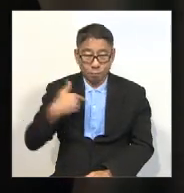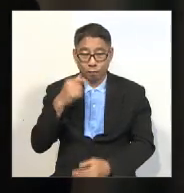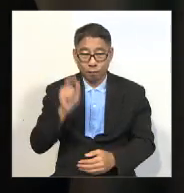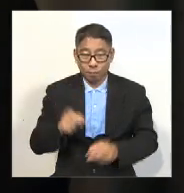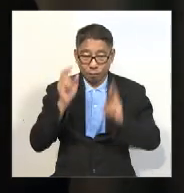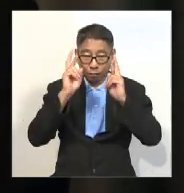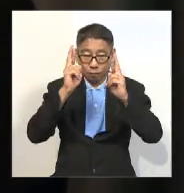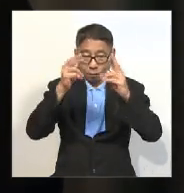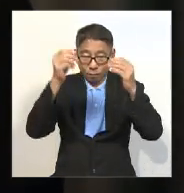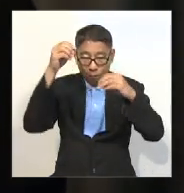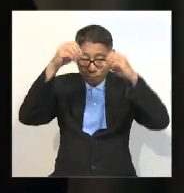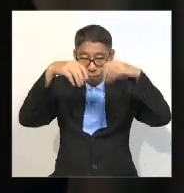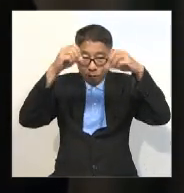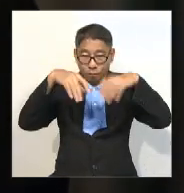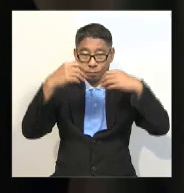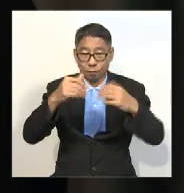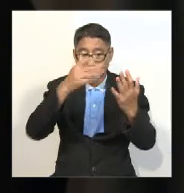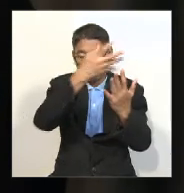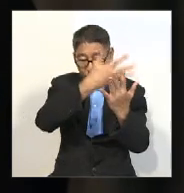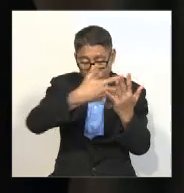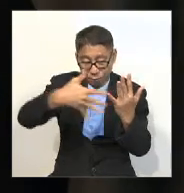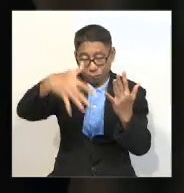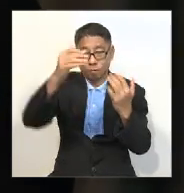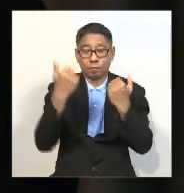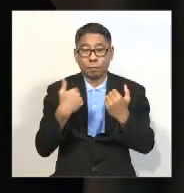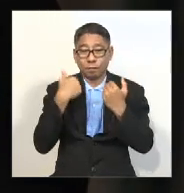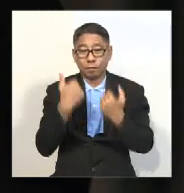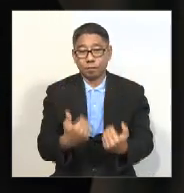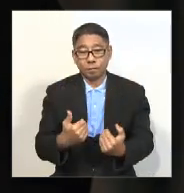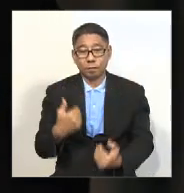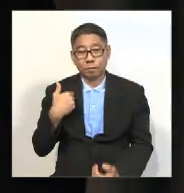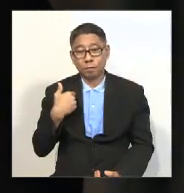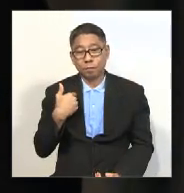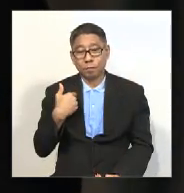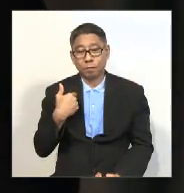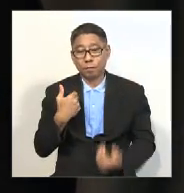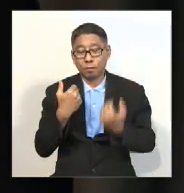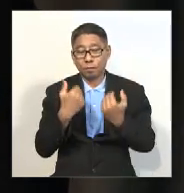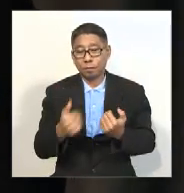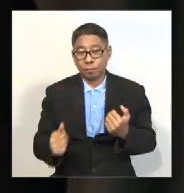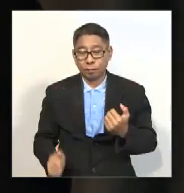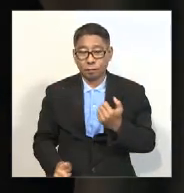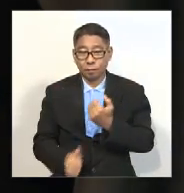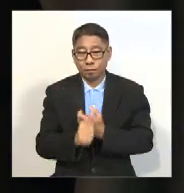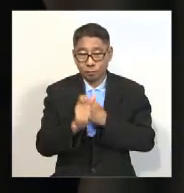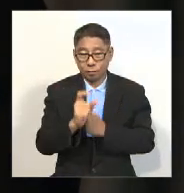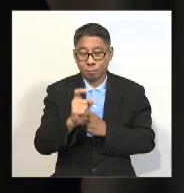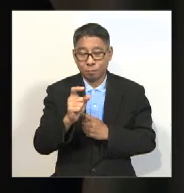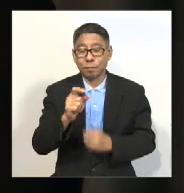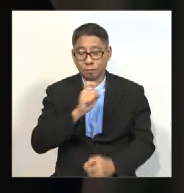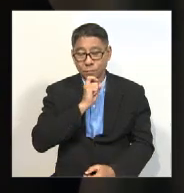มัดระวังฝนที่เกิดจากร่องความกดอากาศต่ำตัวนี้ด้วยนะคะก็อิทธิพลยังส่งผลกระท